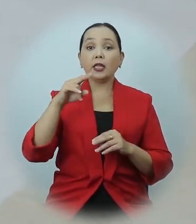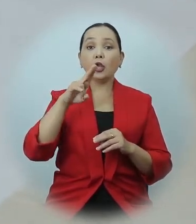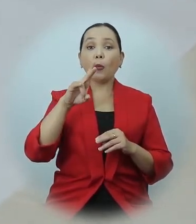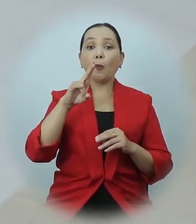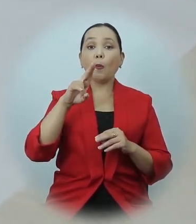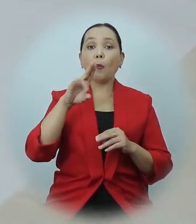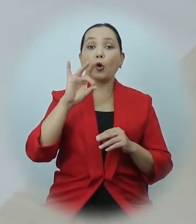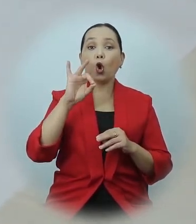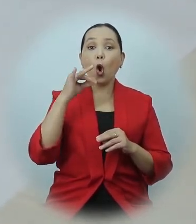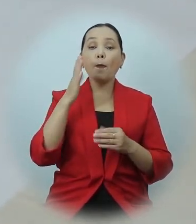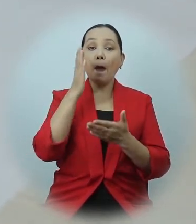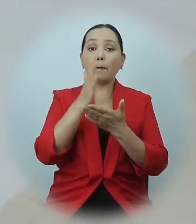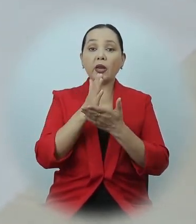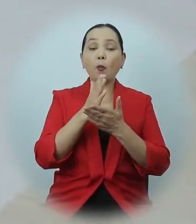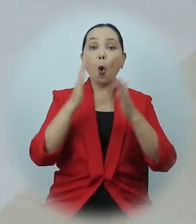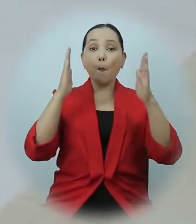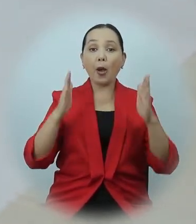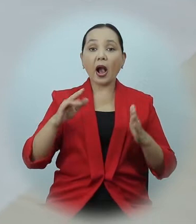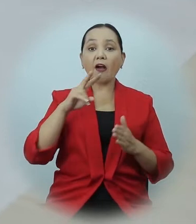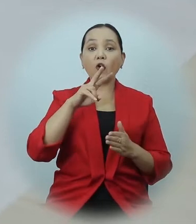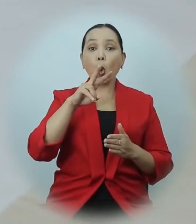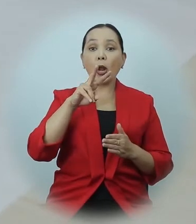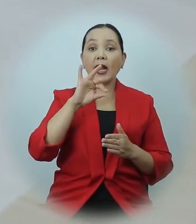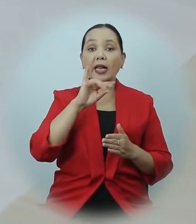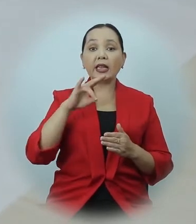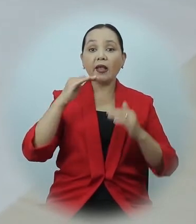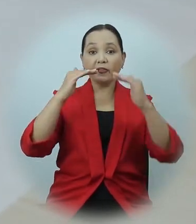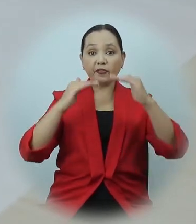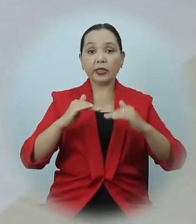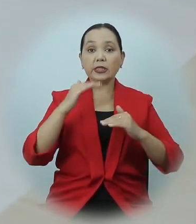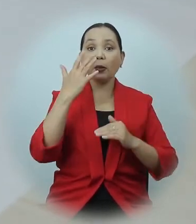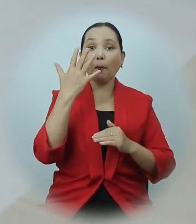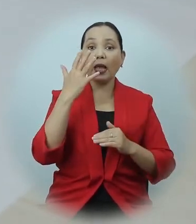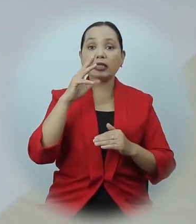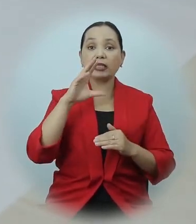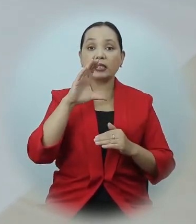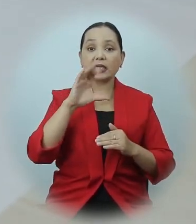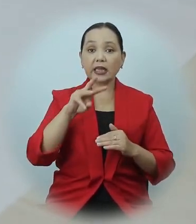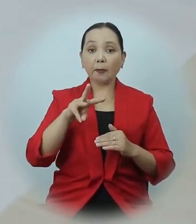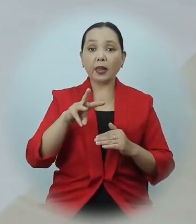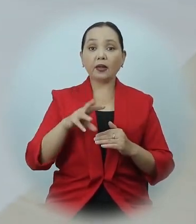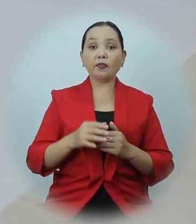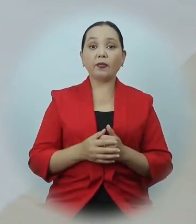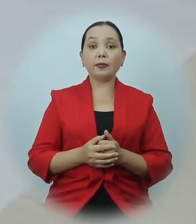по прямой боковой линии вниз 5 сантиметров